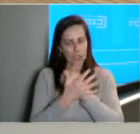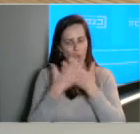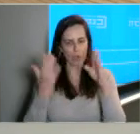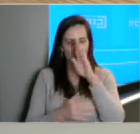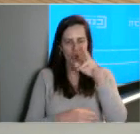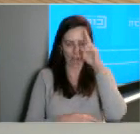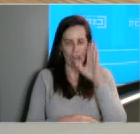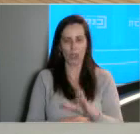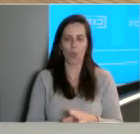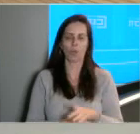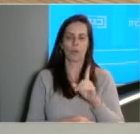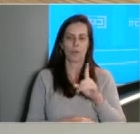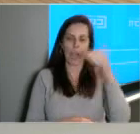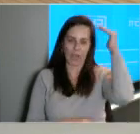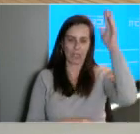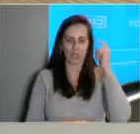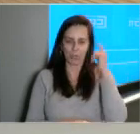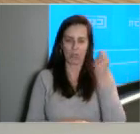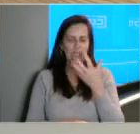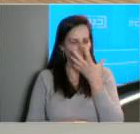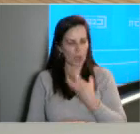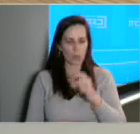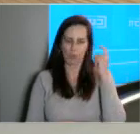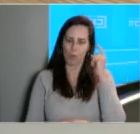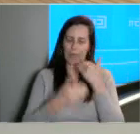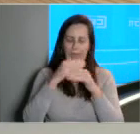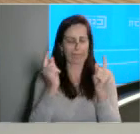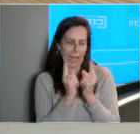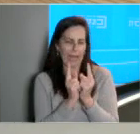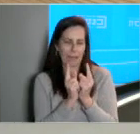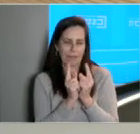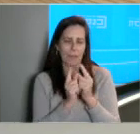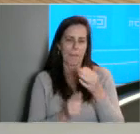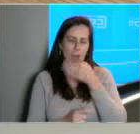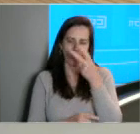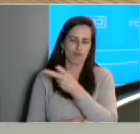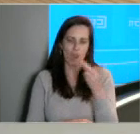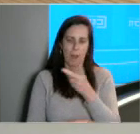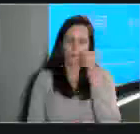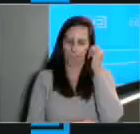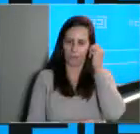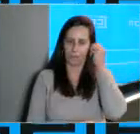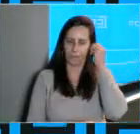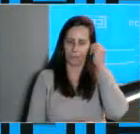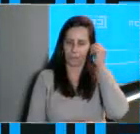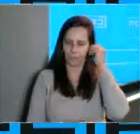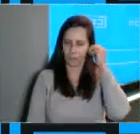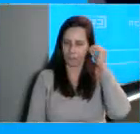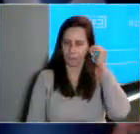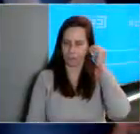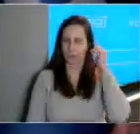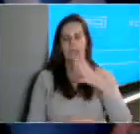של נתניהו ושל הליכוד. בני גנץ היה נשמע קצת יותר מדוכדך. בוא נשמע קצר קטן מתוך הנאומים של שניהם מליל הבחירות.